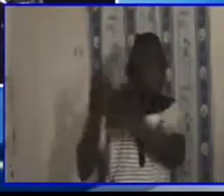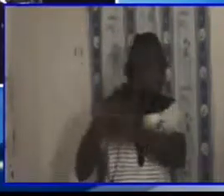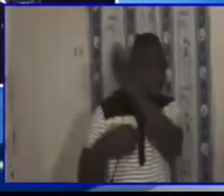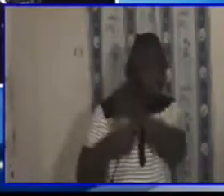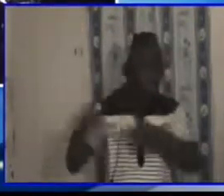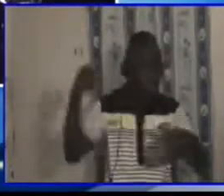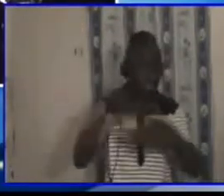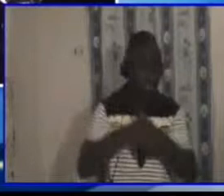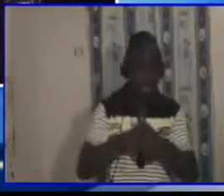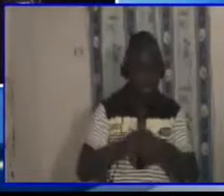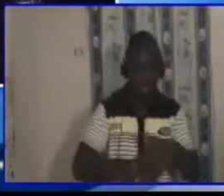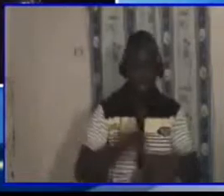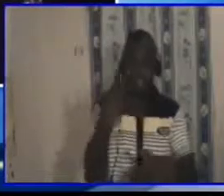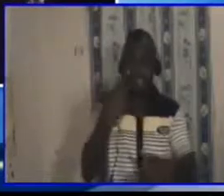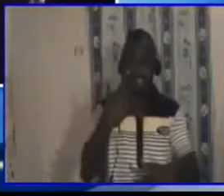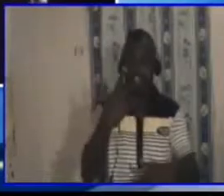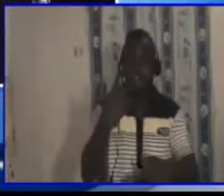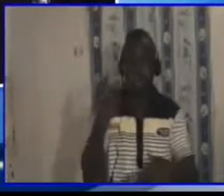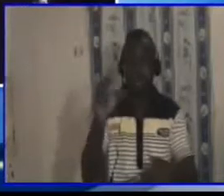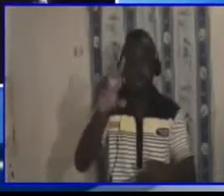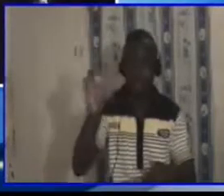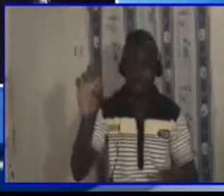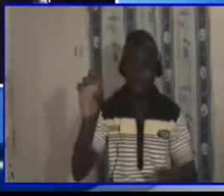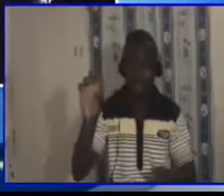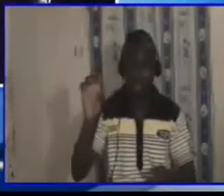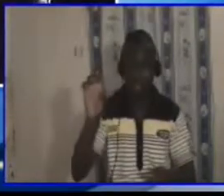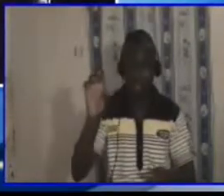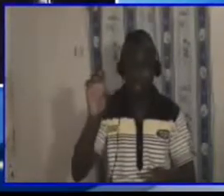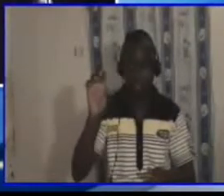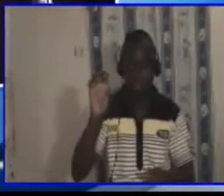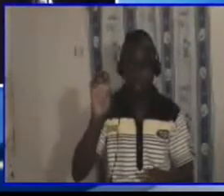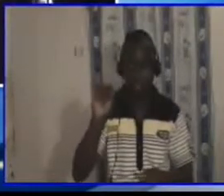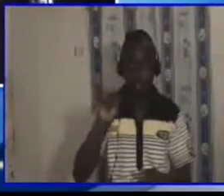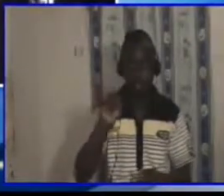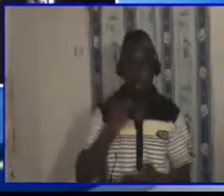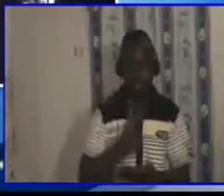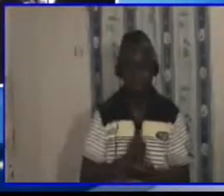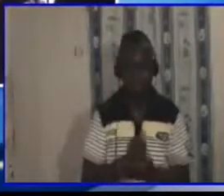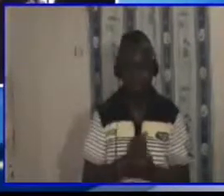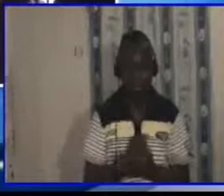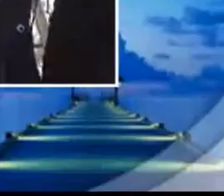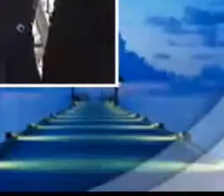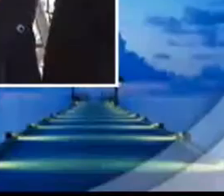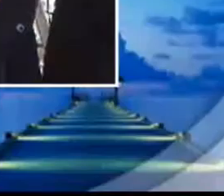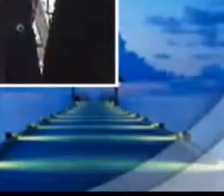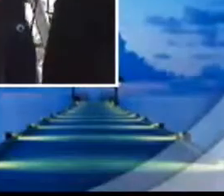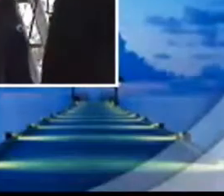dobbiamo tornare indietro di qualche passo nella storia